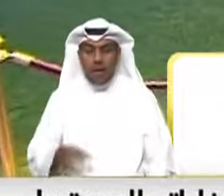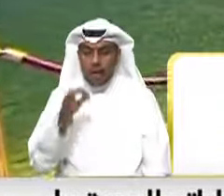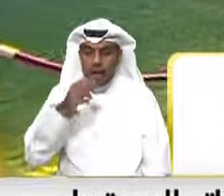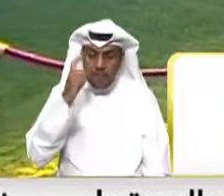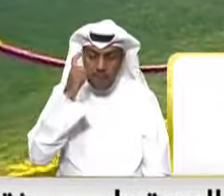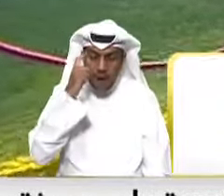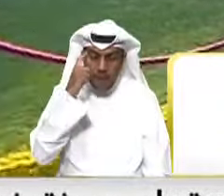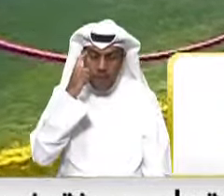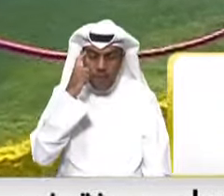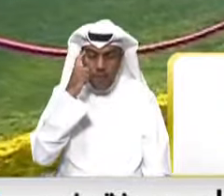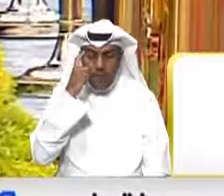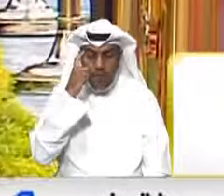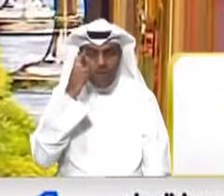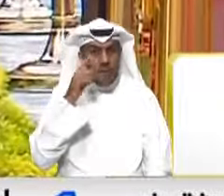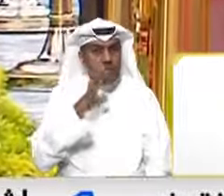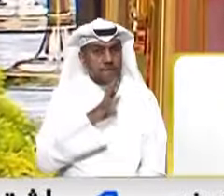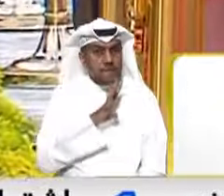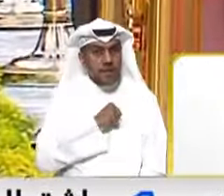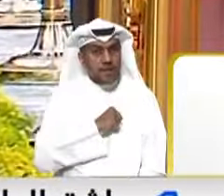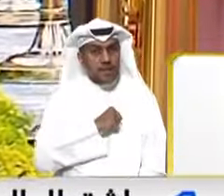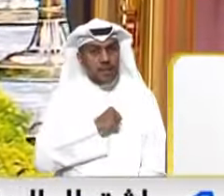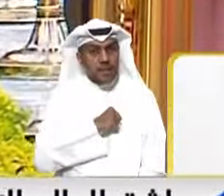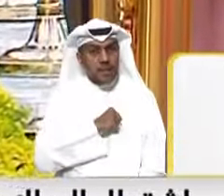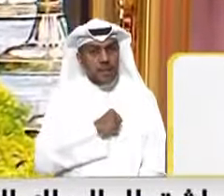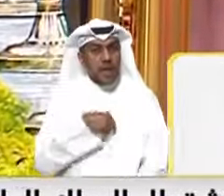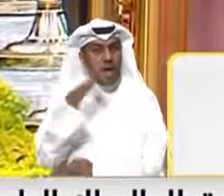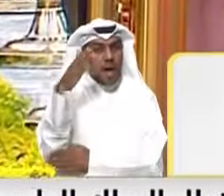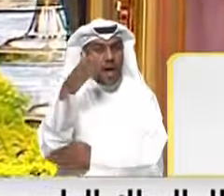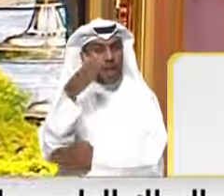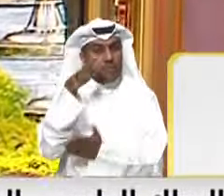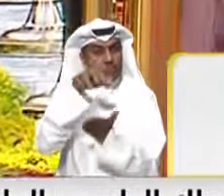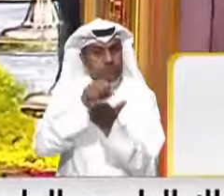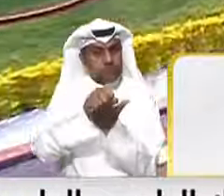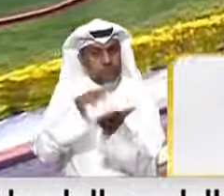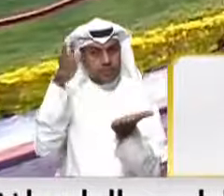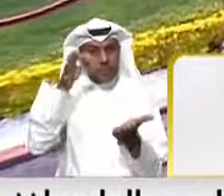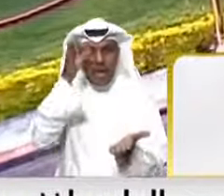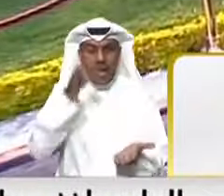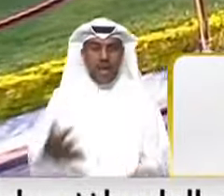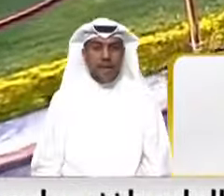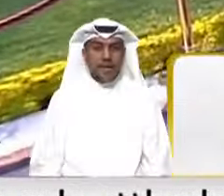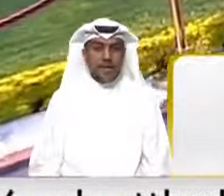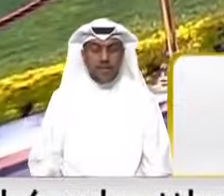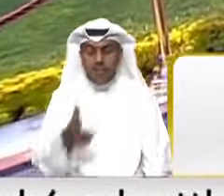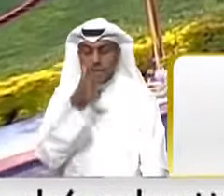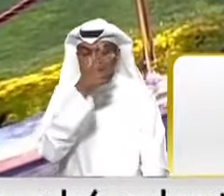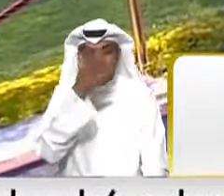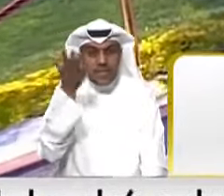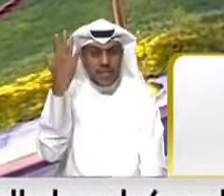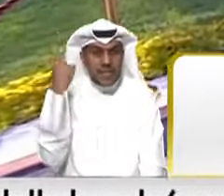الدولتين وتجسيد الدولة الفلسطينية على خطوط الرابع من يونيو لسنة